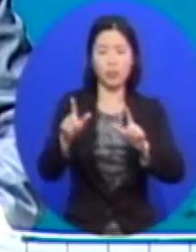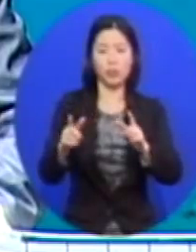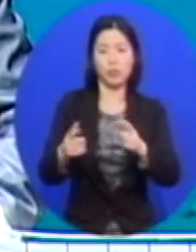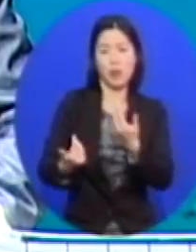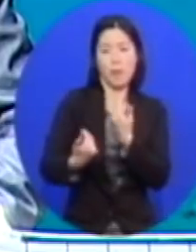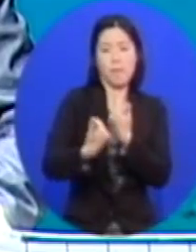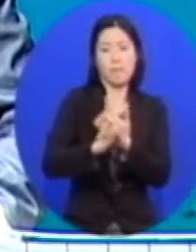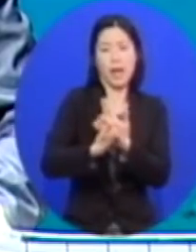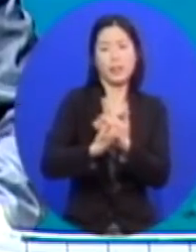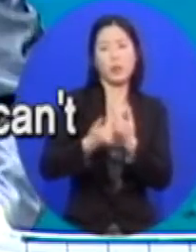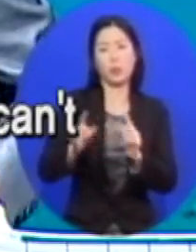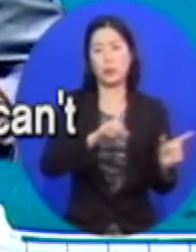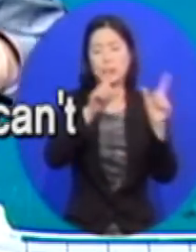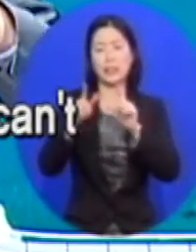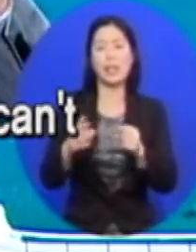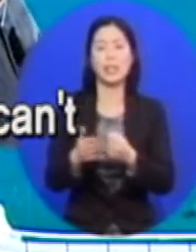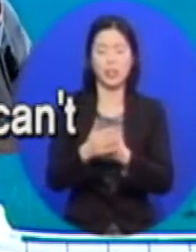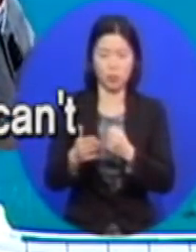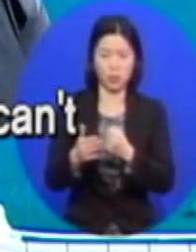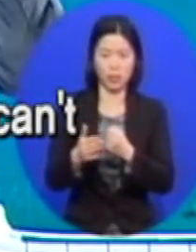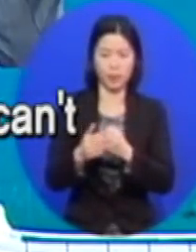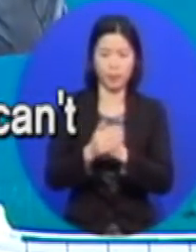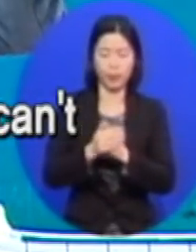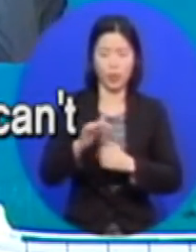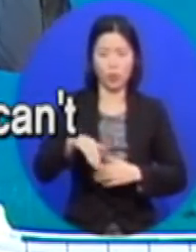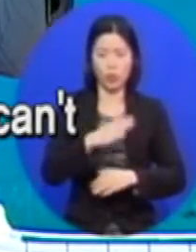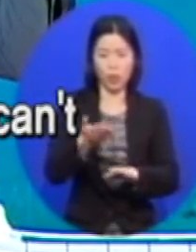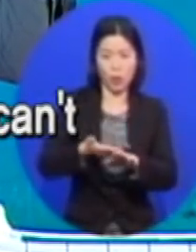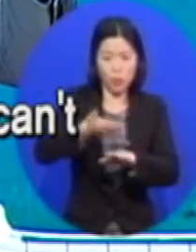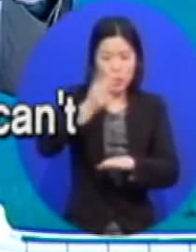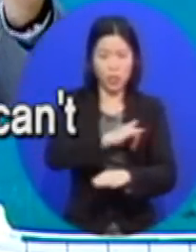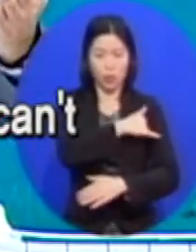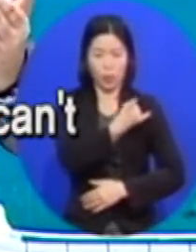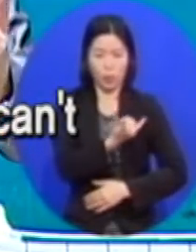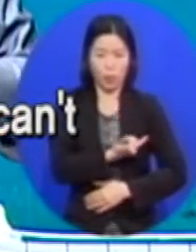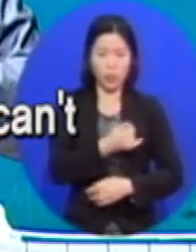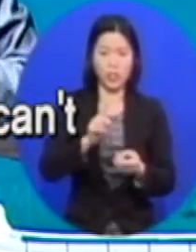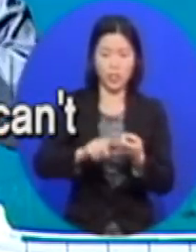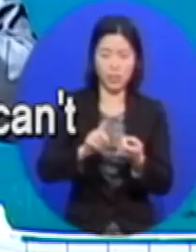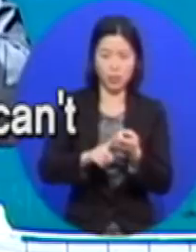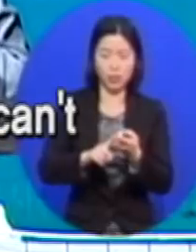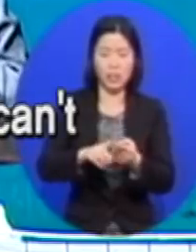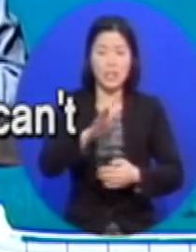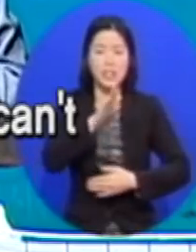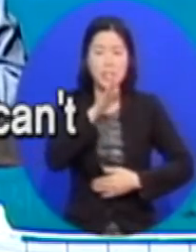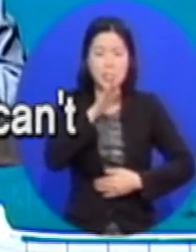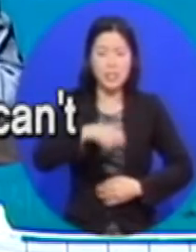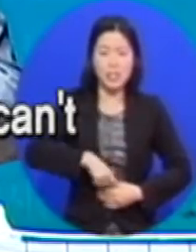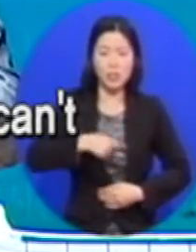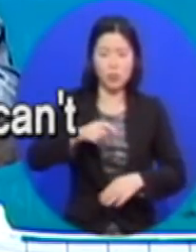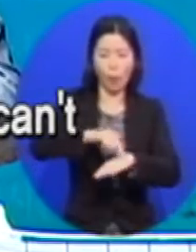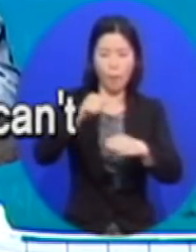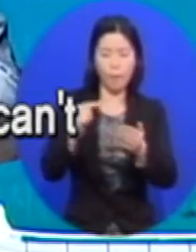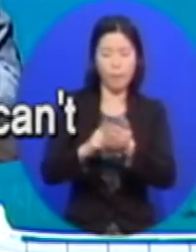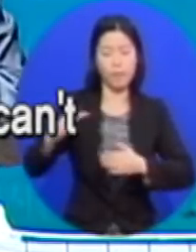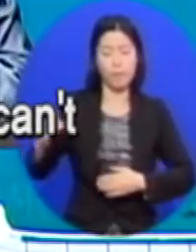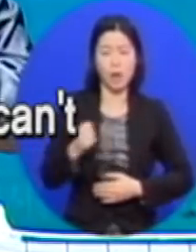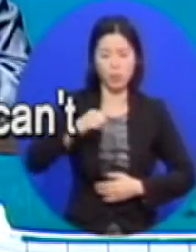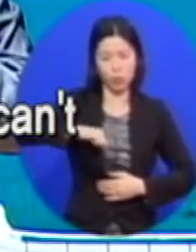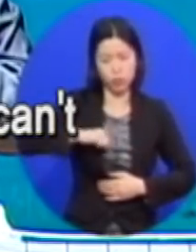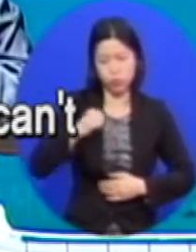어떡합니까 우리가 우리의 위에 권위자 에 대해서 진심으로 마음으로 순종이